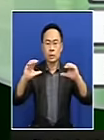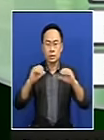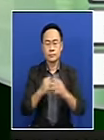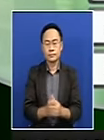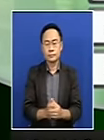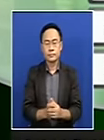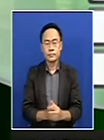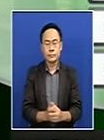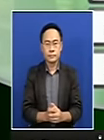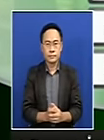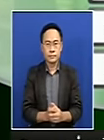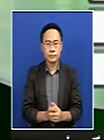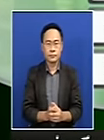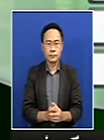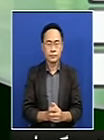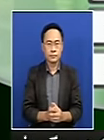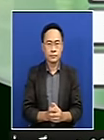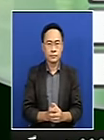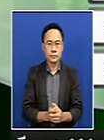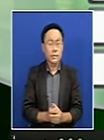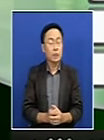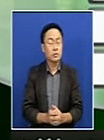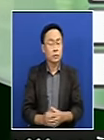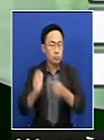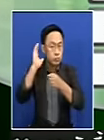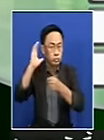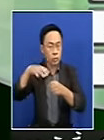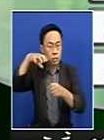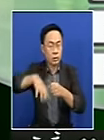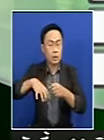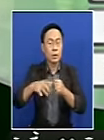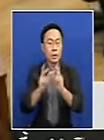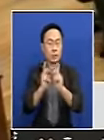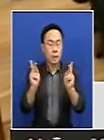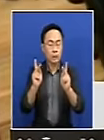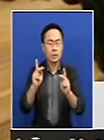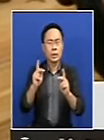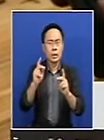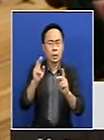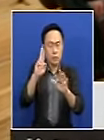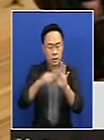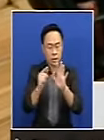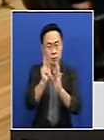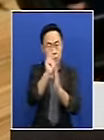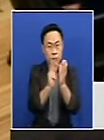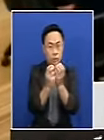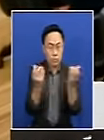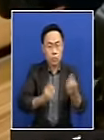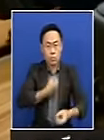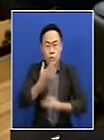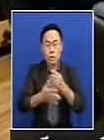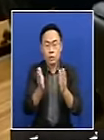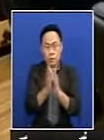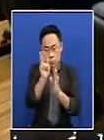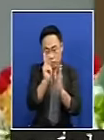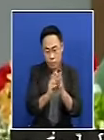หมายว่าด้วยวินัยการเงินการคลังของรัฐครับ ซึ่งโฆษกกรรมการร่างรัฐธรรมนูญคุณนรชิตสิงหเสนีบอกว่าเมื่อออกกฎหมายเกี่ยวกับ